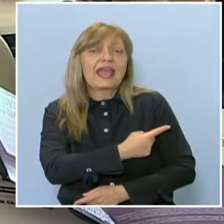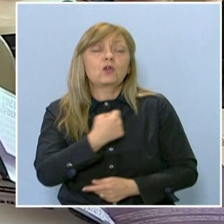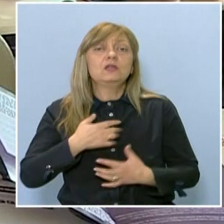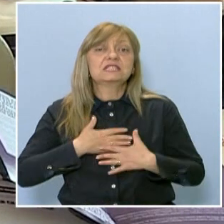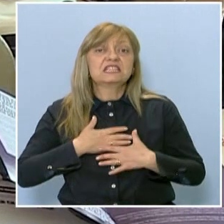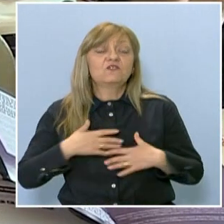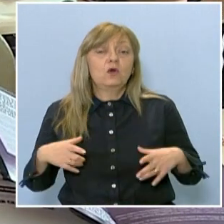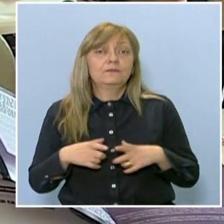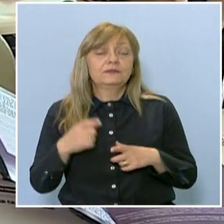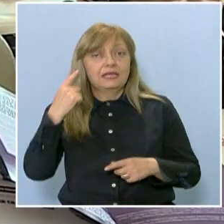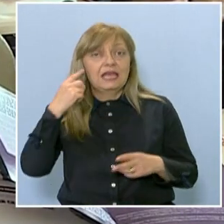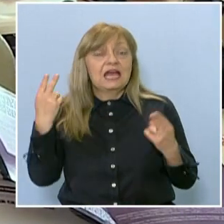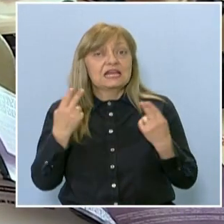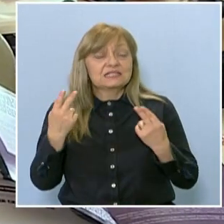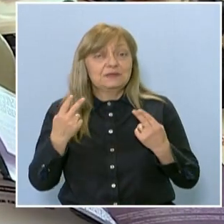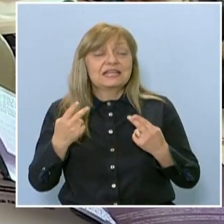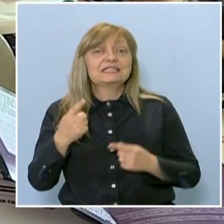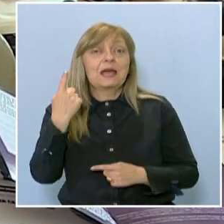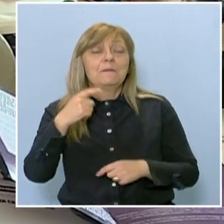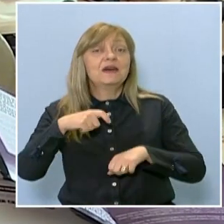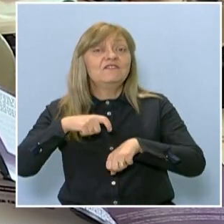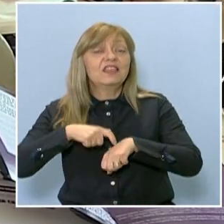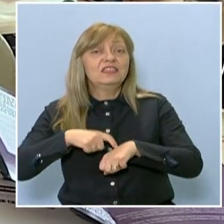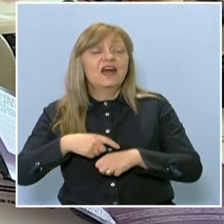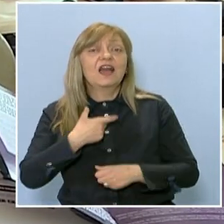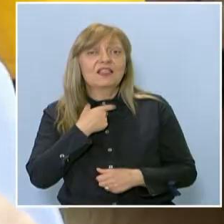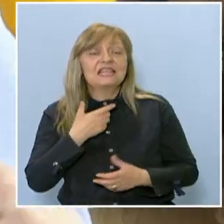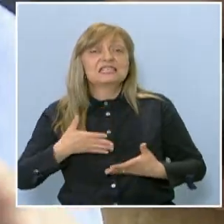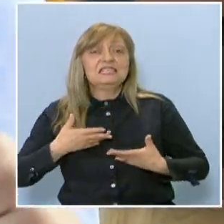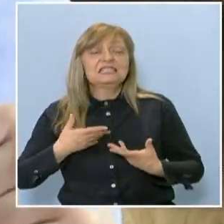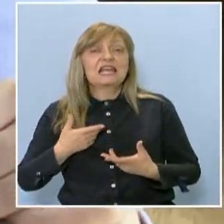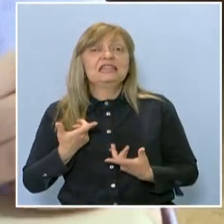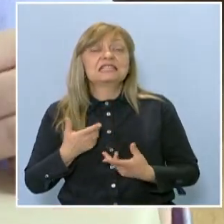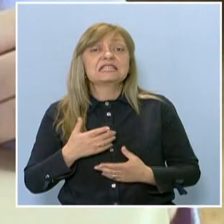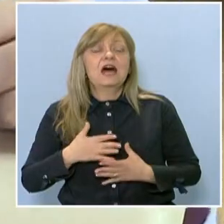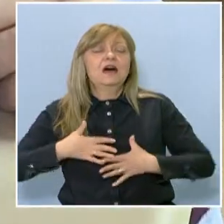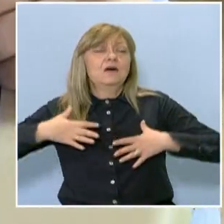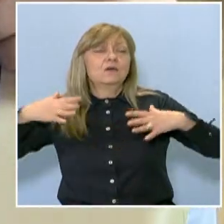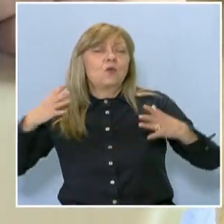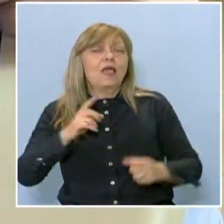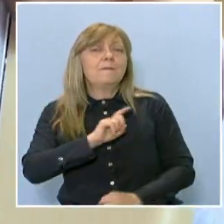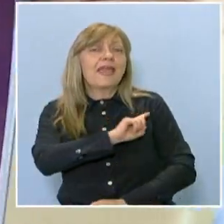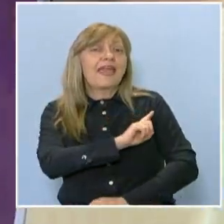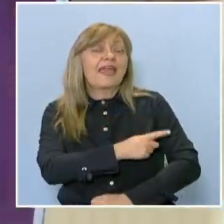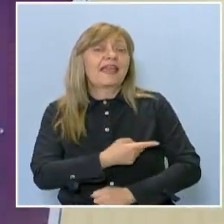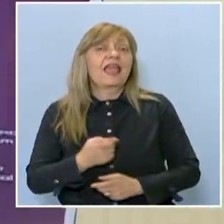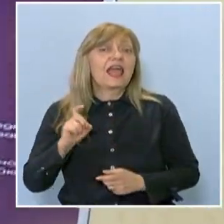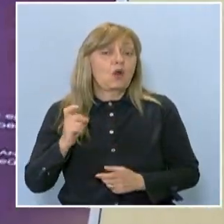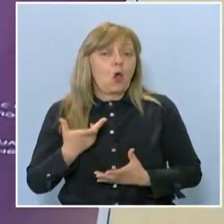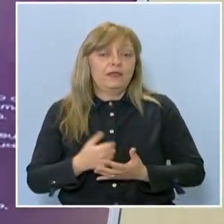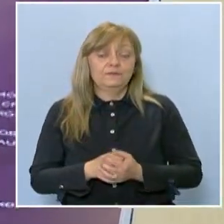супергерой. Разбира се, и в първи Д клас на училище Гео Милев също искат да са супергерой. Какво изрязваш?